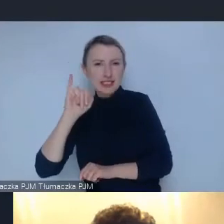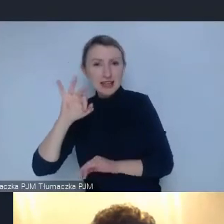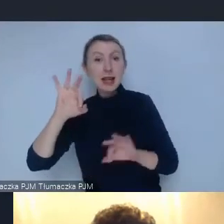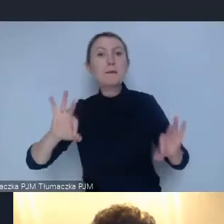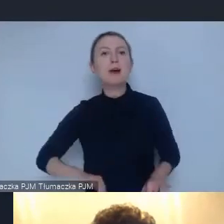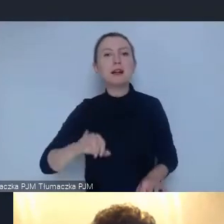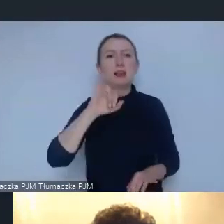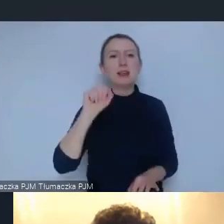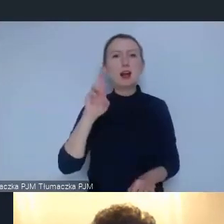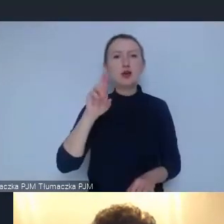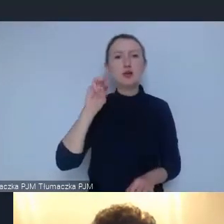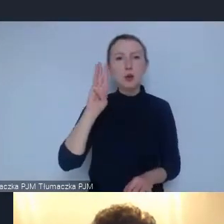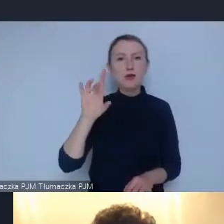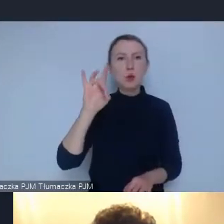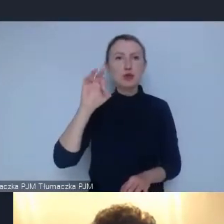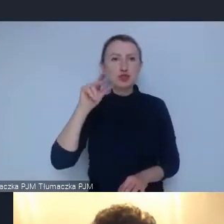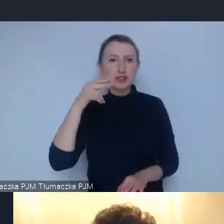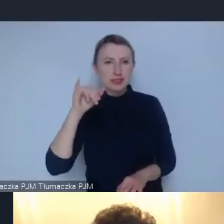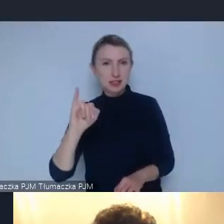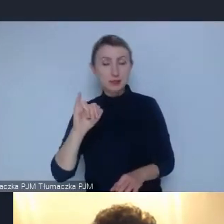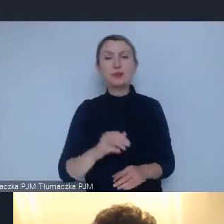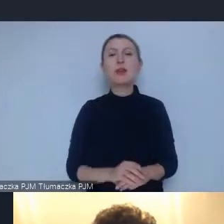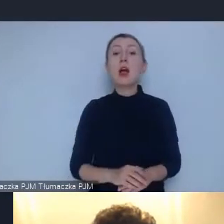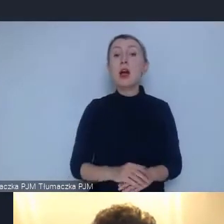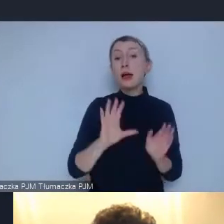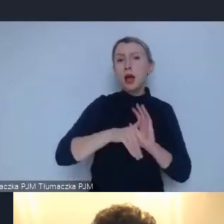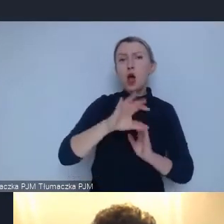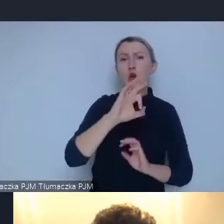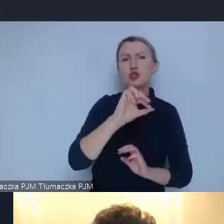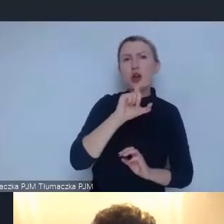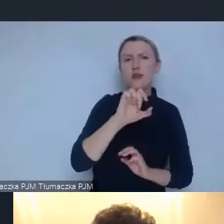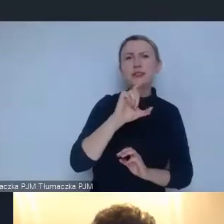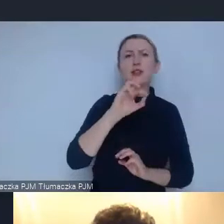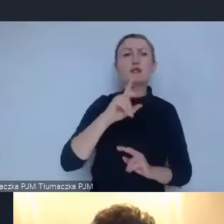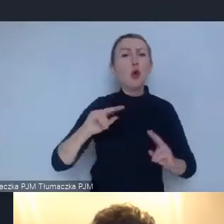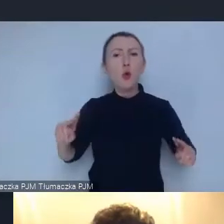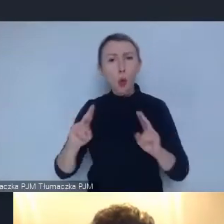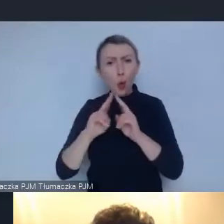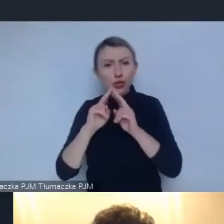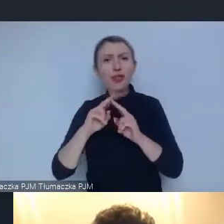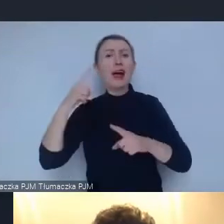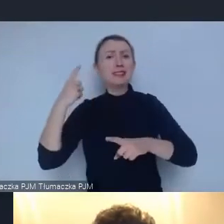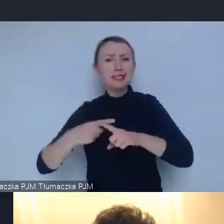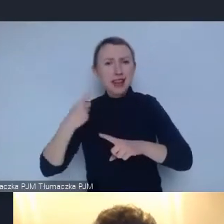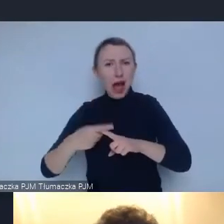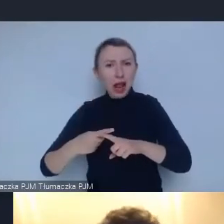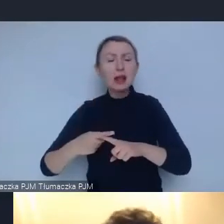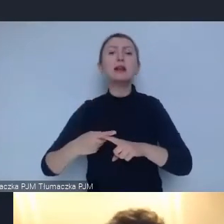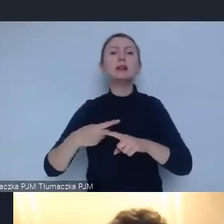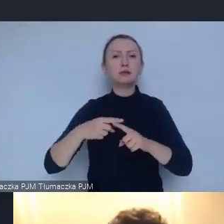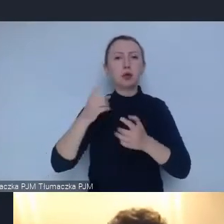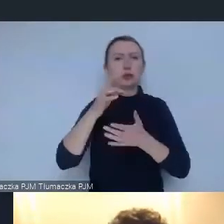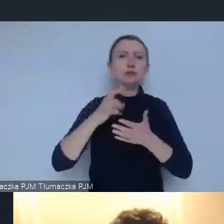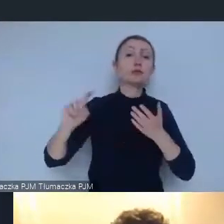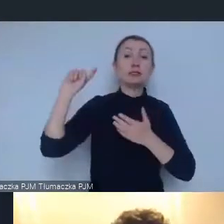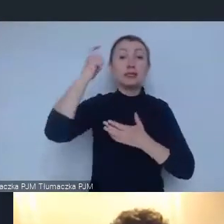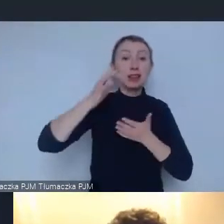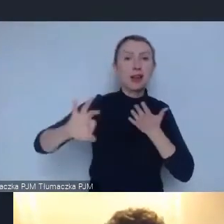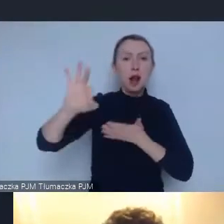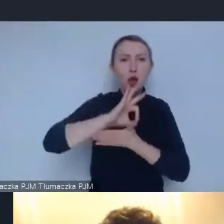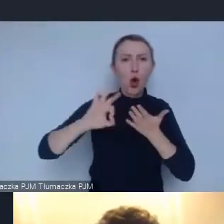Górczyński. Ostrowiec Świętokrzyski to też huta i też stal i też centralny okręg przemysłowy, chociaż inna jego